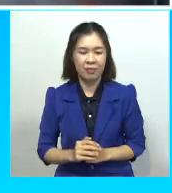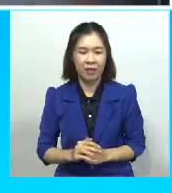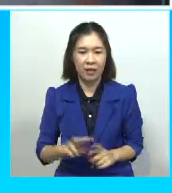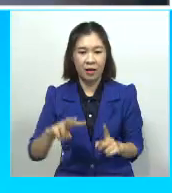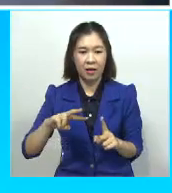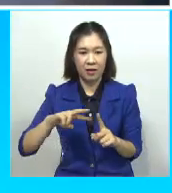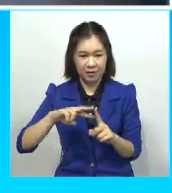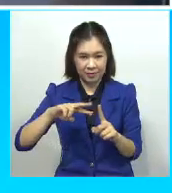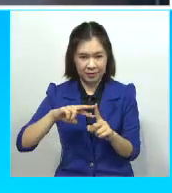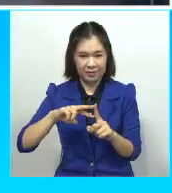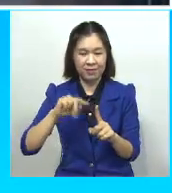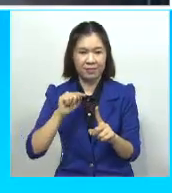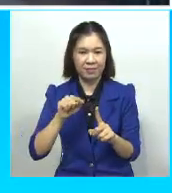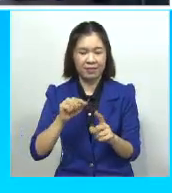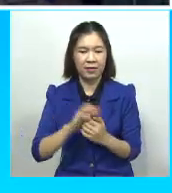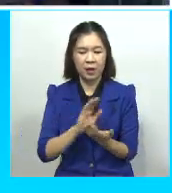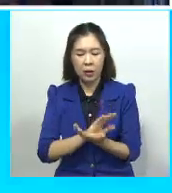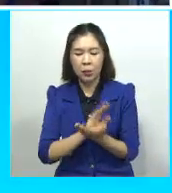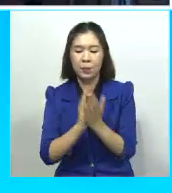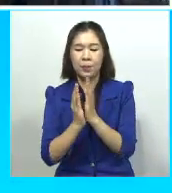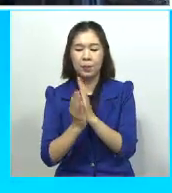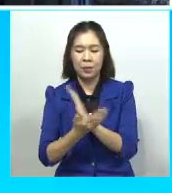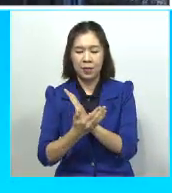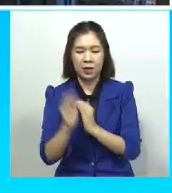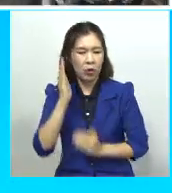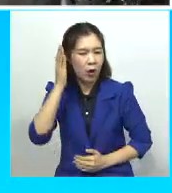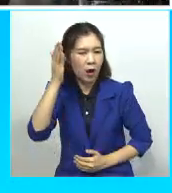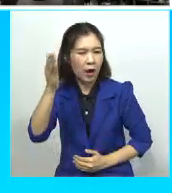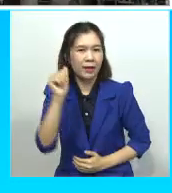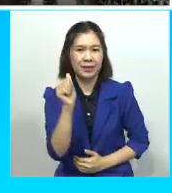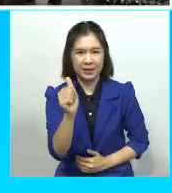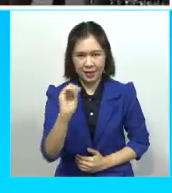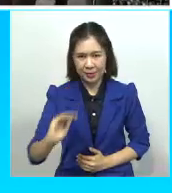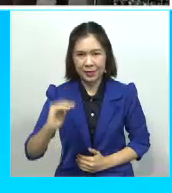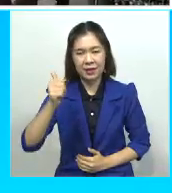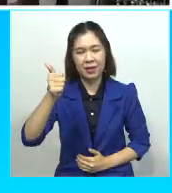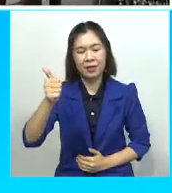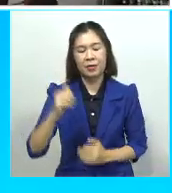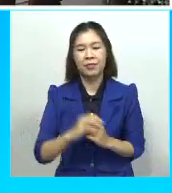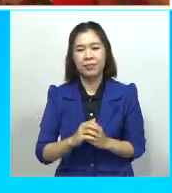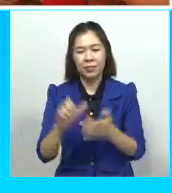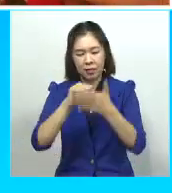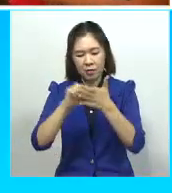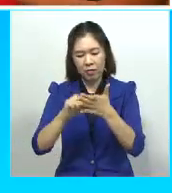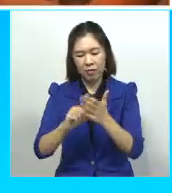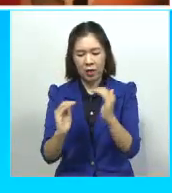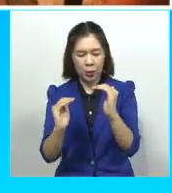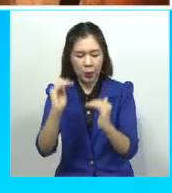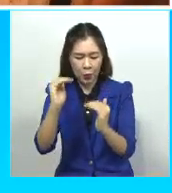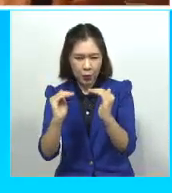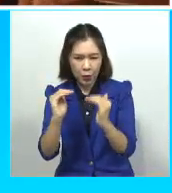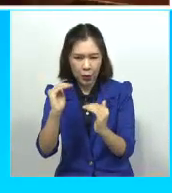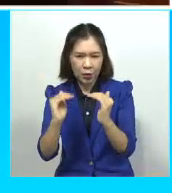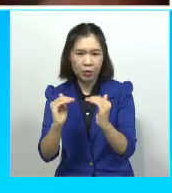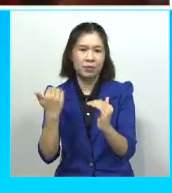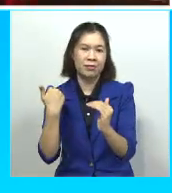ครับก็ยึดแคมเปญสร้างความเปลี่ยนแปลงสร้างอนาคตที่ดีกว่านะครับมองว่าจะต้องแก้ปัญหาเรื่องของความเหลื่อมล้ำระหว่างพื้